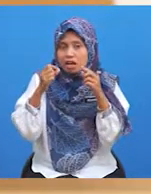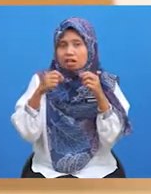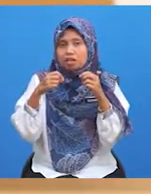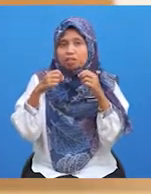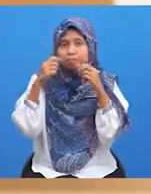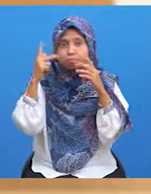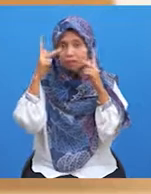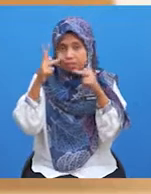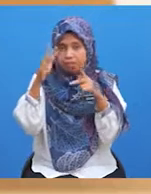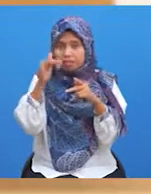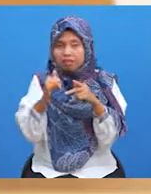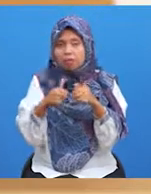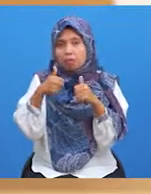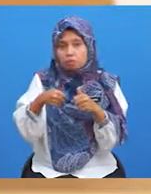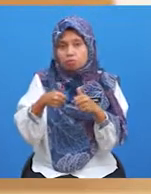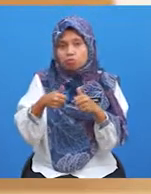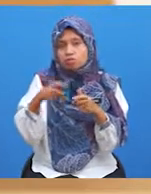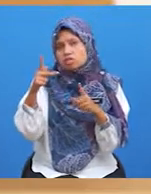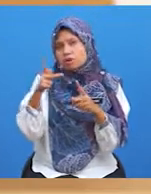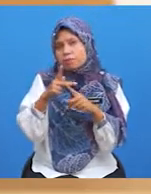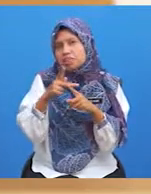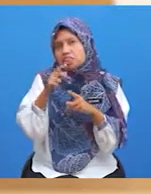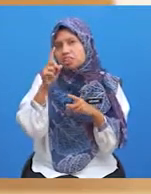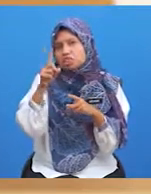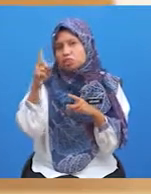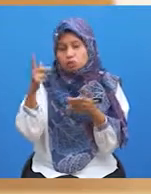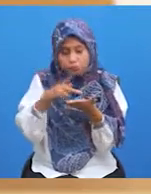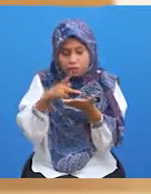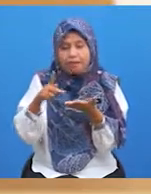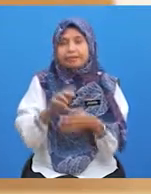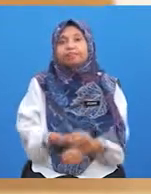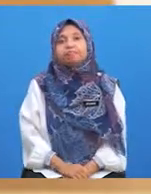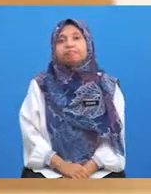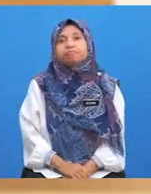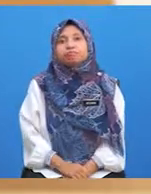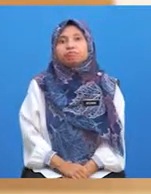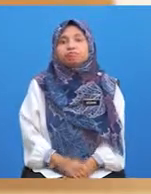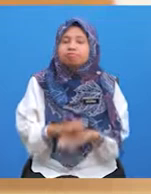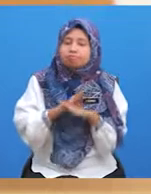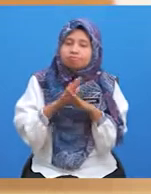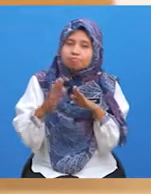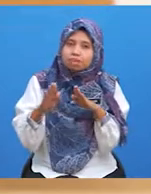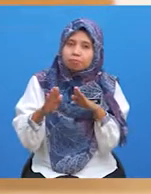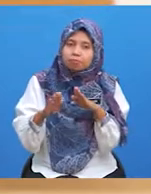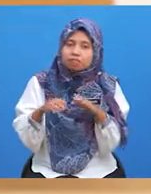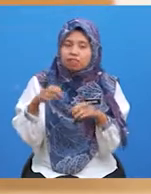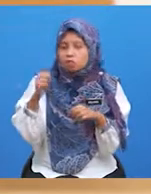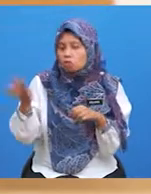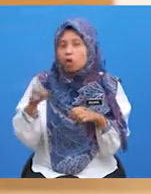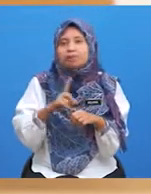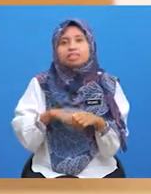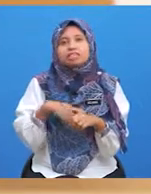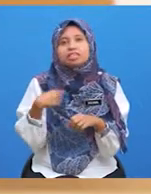mantap kepada sesebuah karangan. Tanpa melengahkan masa,